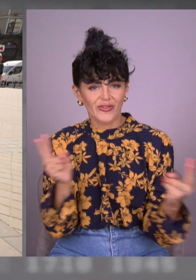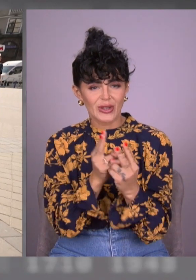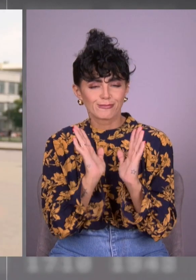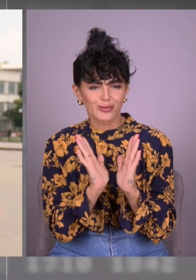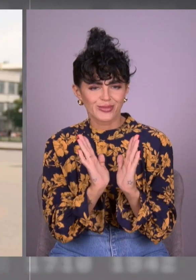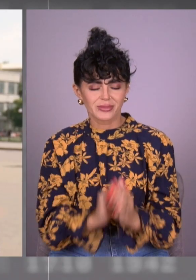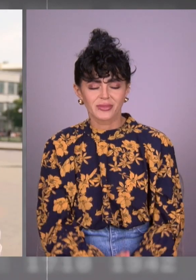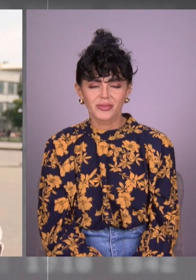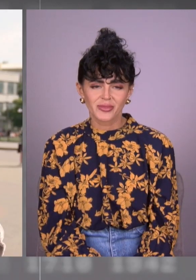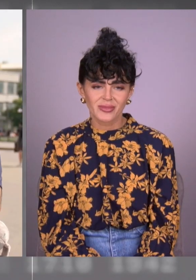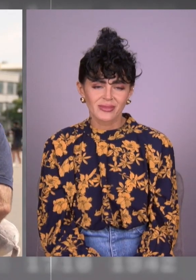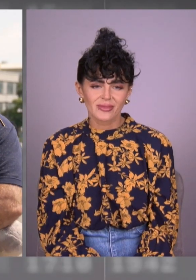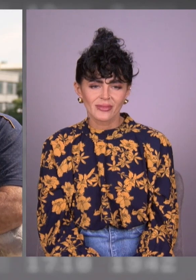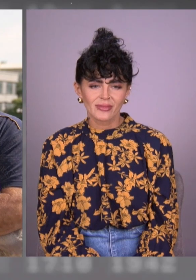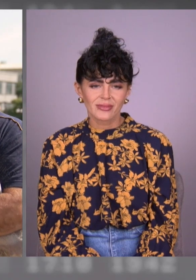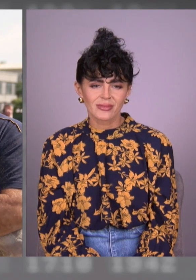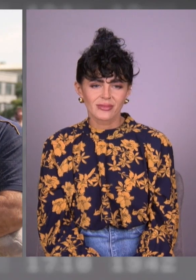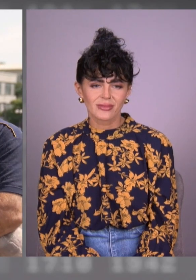зустрічі.